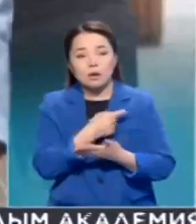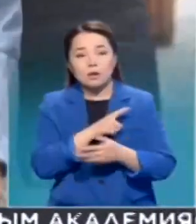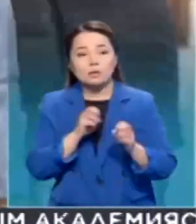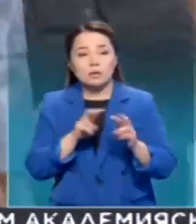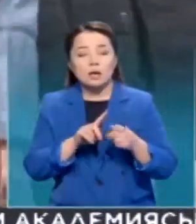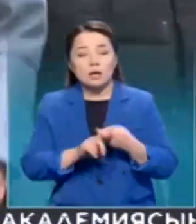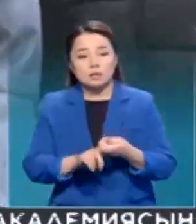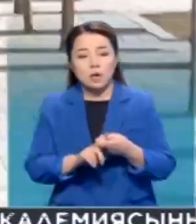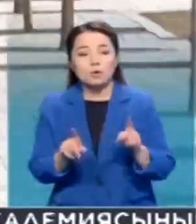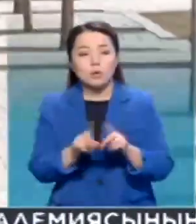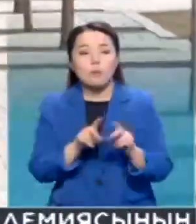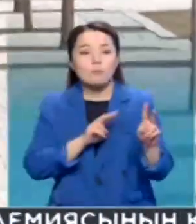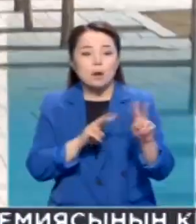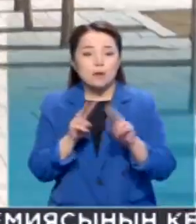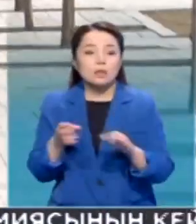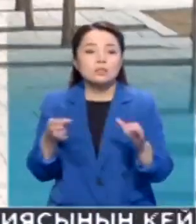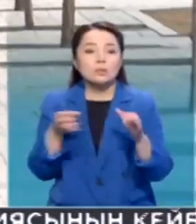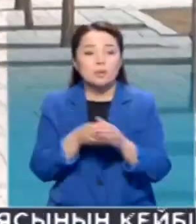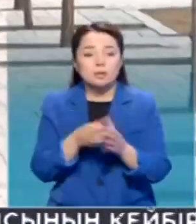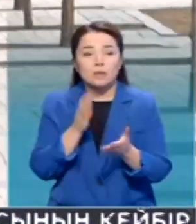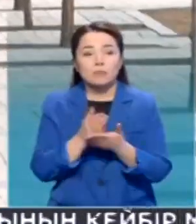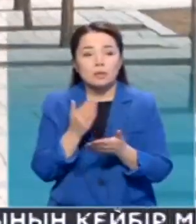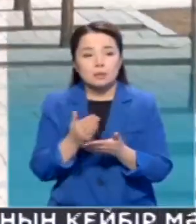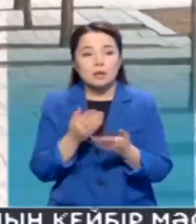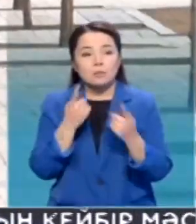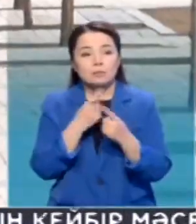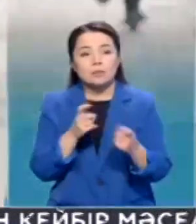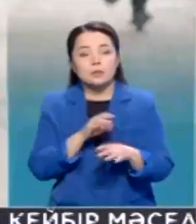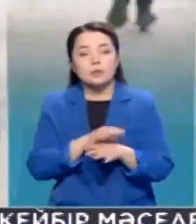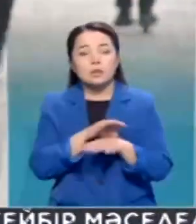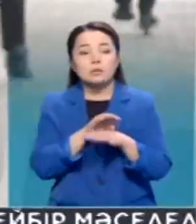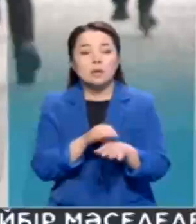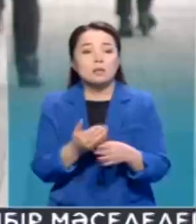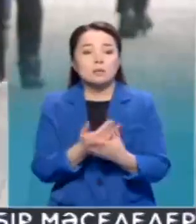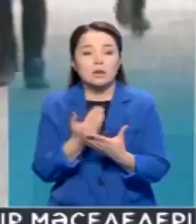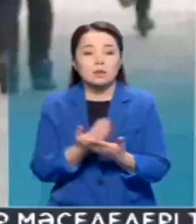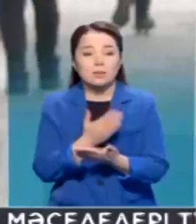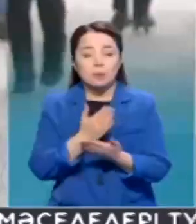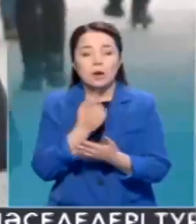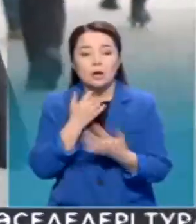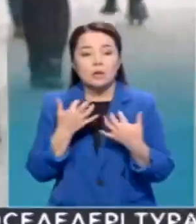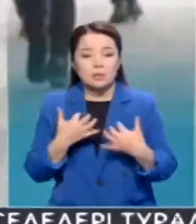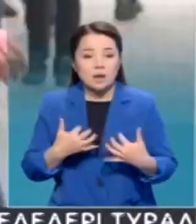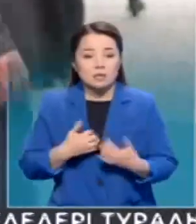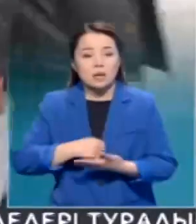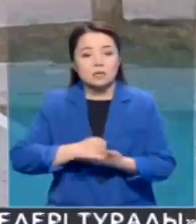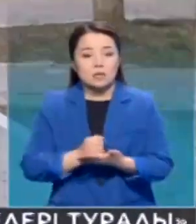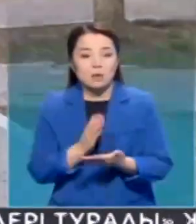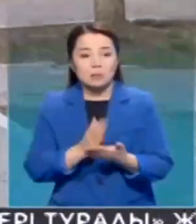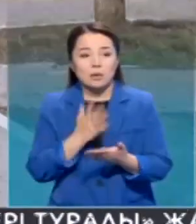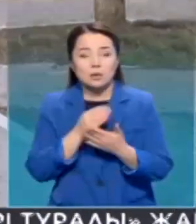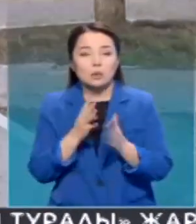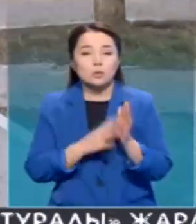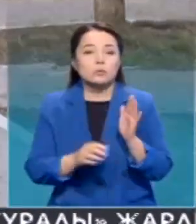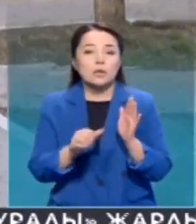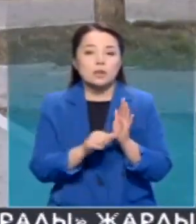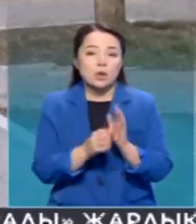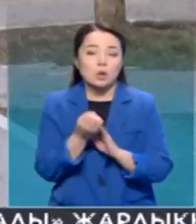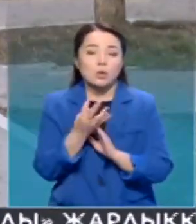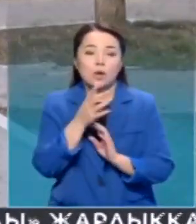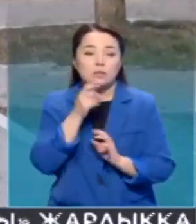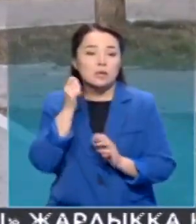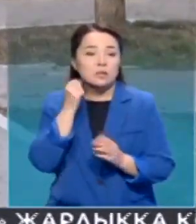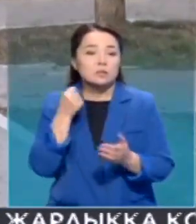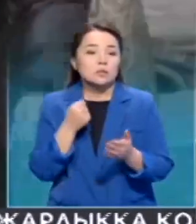санитарлық эпидемиологиялық бақылау департаментінің баспасөз қызметі хабарлады. Қызылша диагнозы қойылғандардың 96-сы 14 жасқа